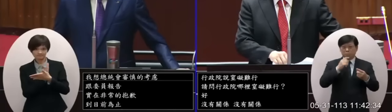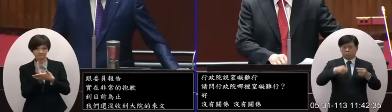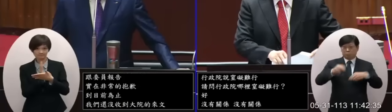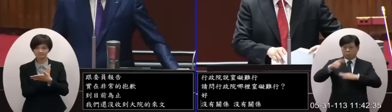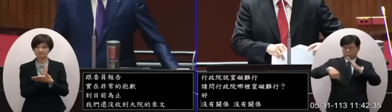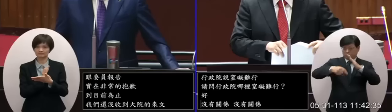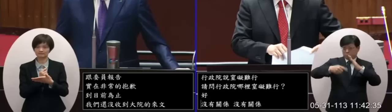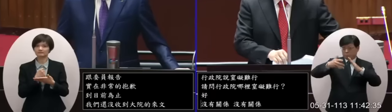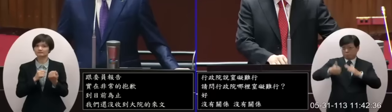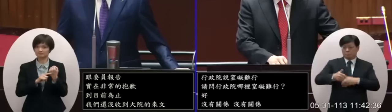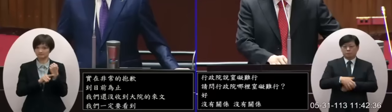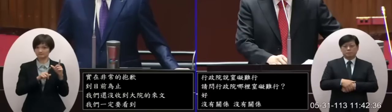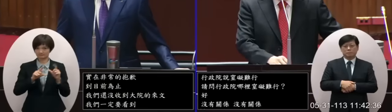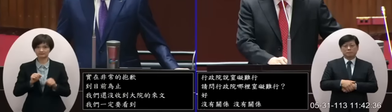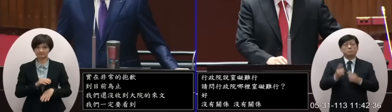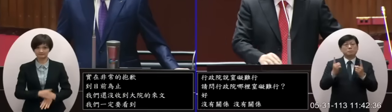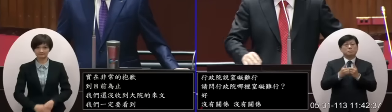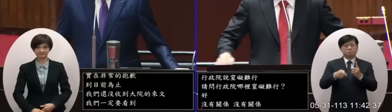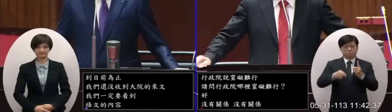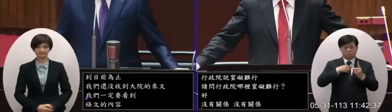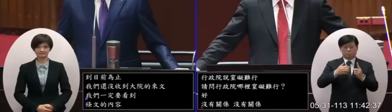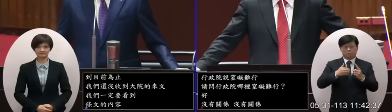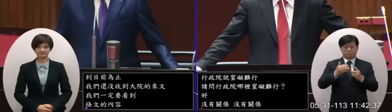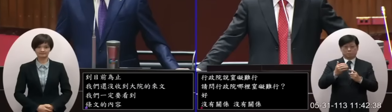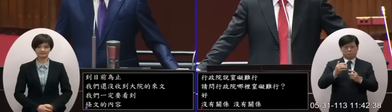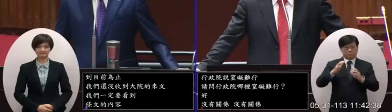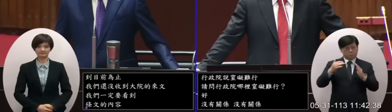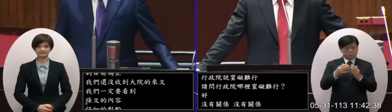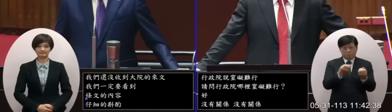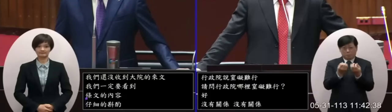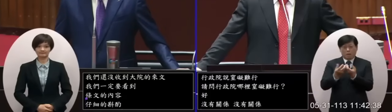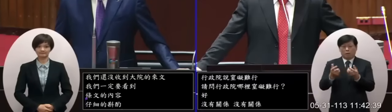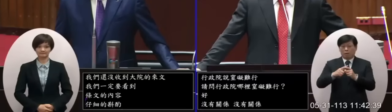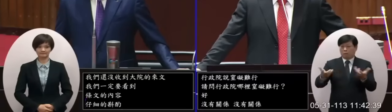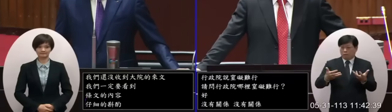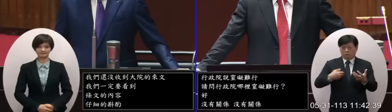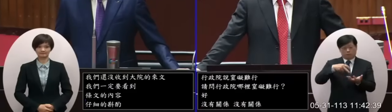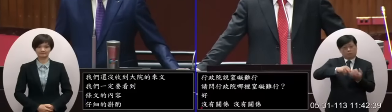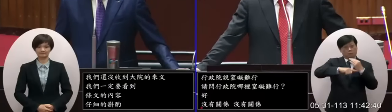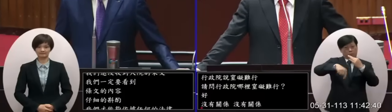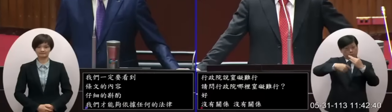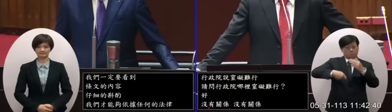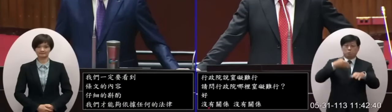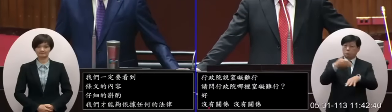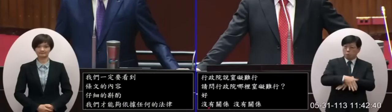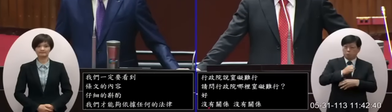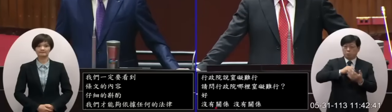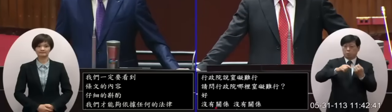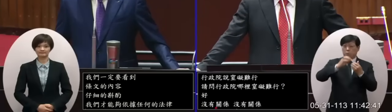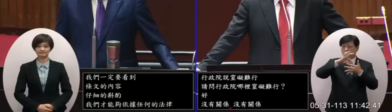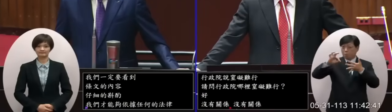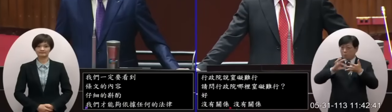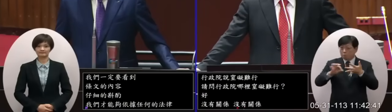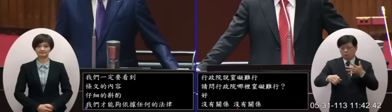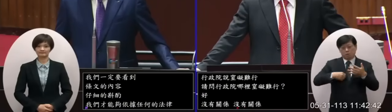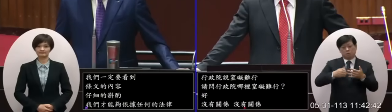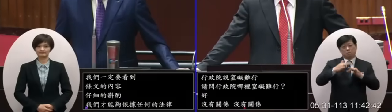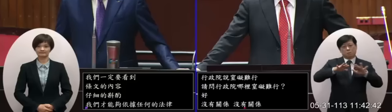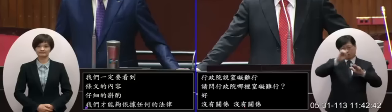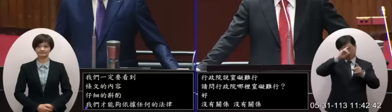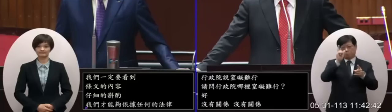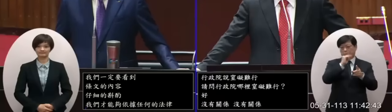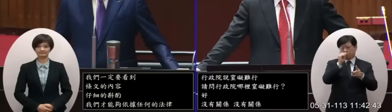行政院的院长对国家发生的大事以及立法院通过的条文，民进党不断的表